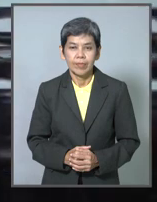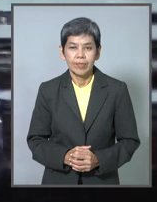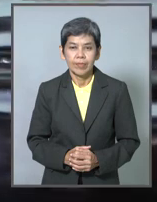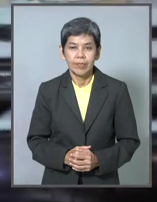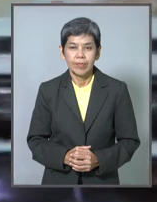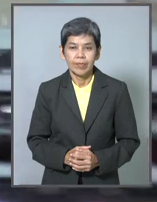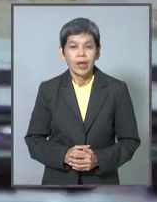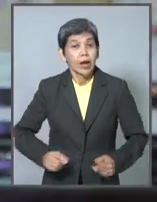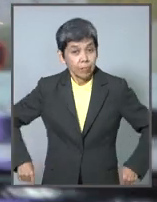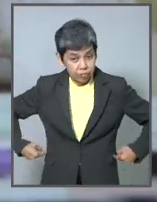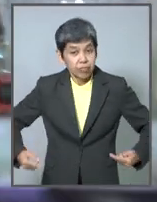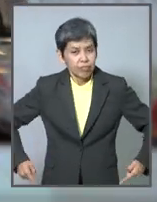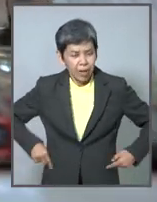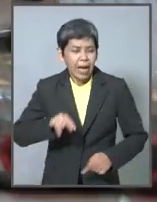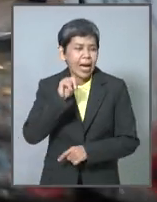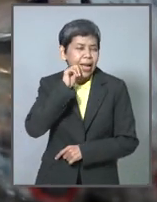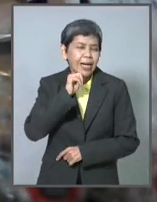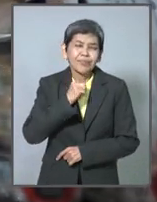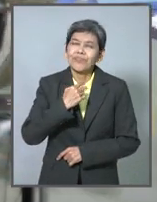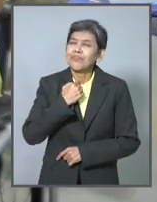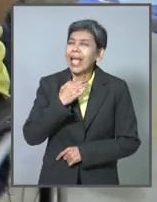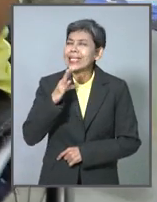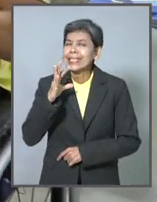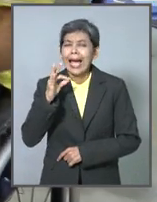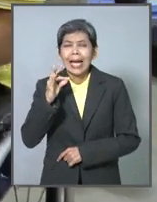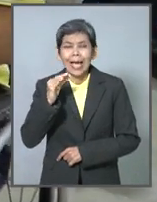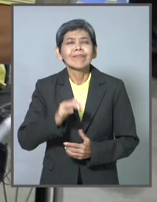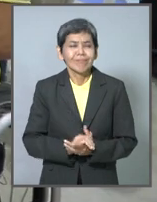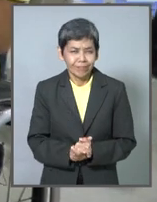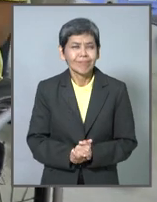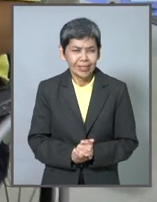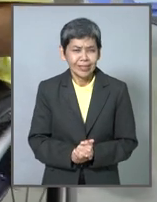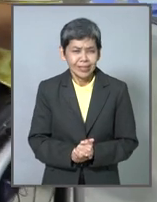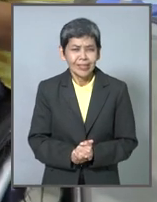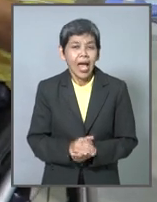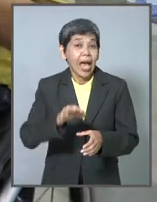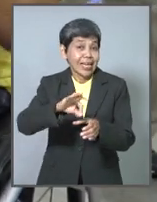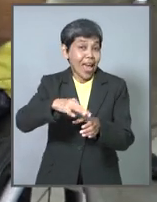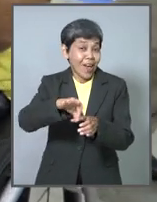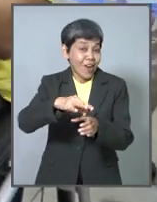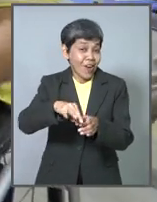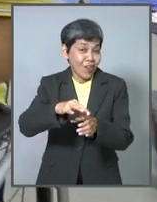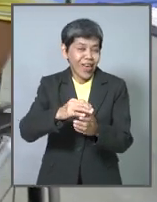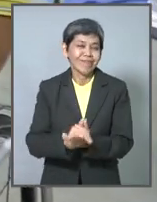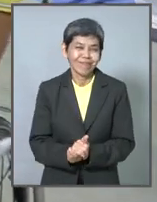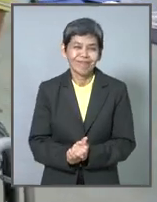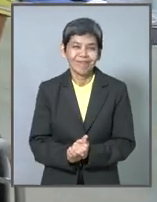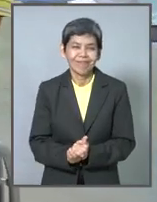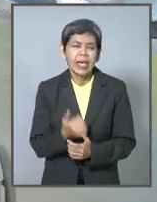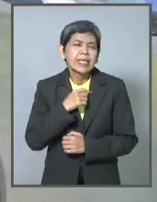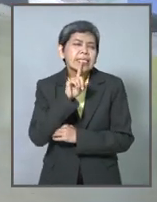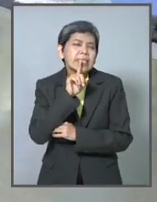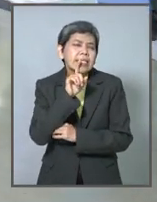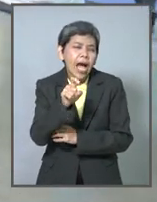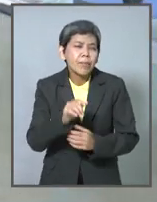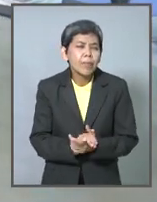พี่หญิงผมเข็นรถมาก็ค่อนข้างหิวน้ำนะฮะตอนนี้ก็มาอยู่ที่บูธของดีร้านกาแฟเป็นรถน่ารักมากเลยนะฮะเมื่อกี้แอบ